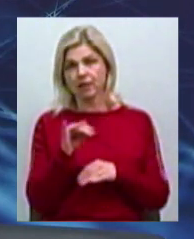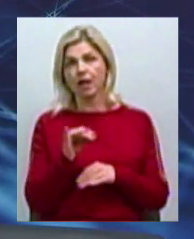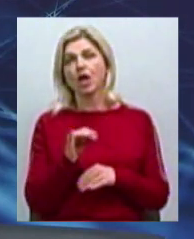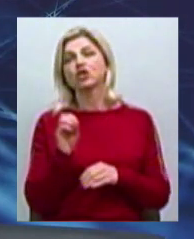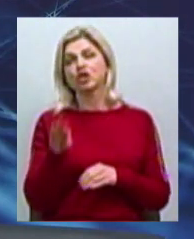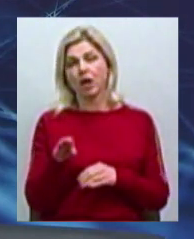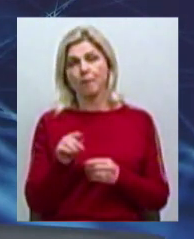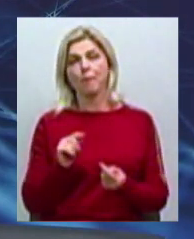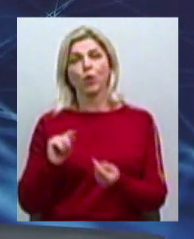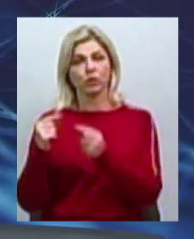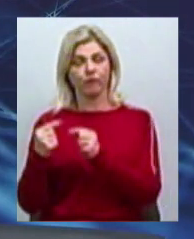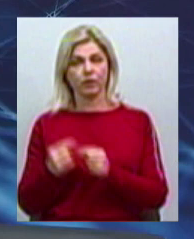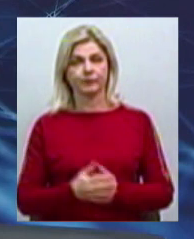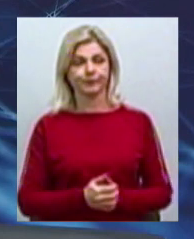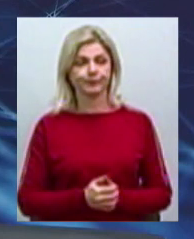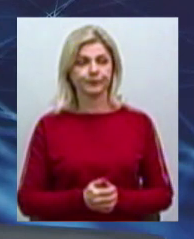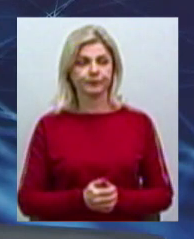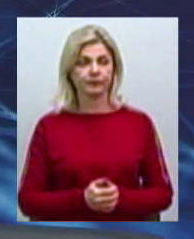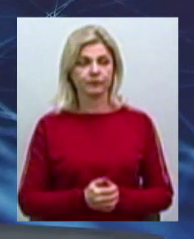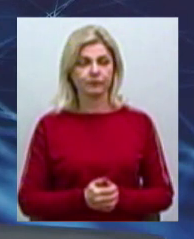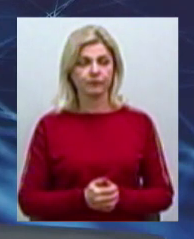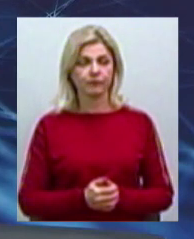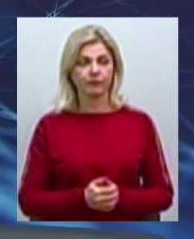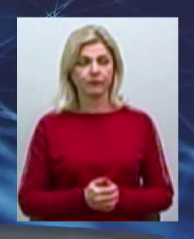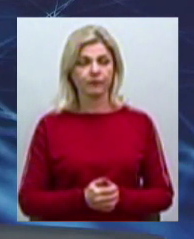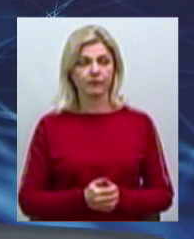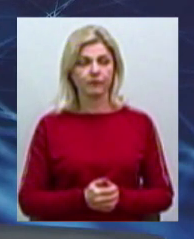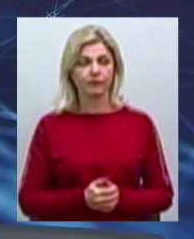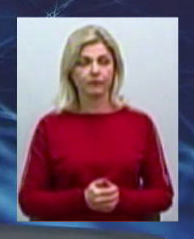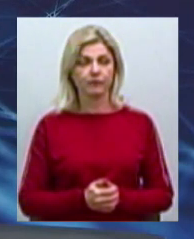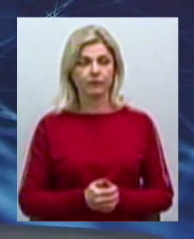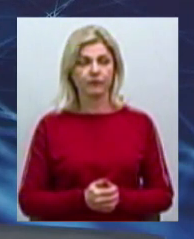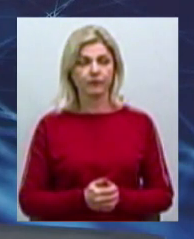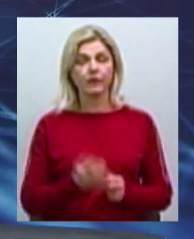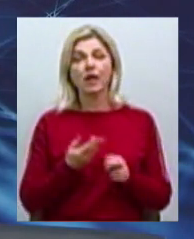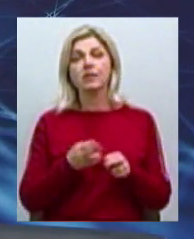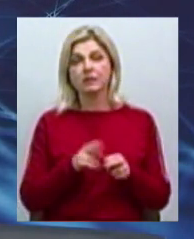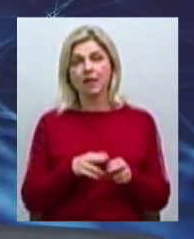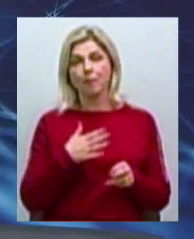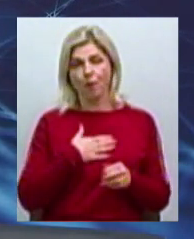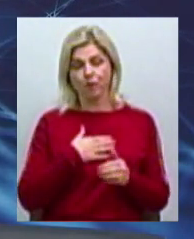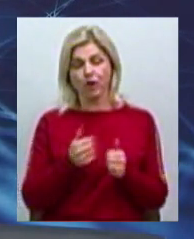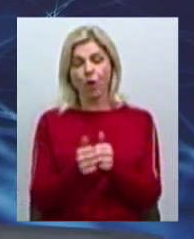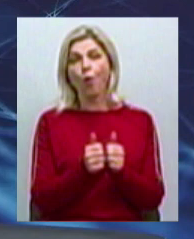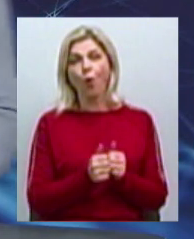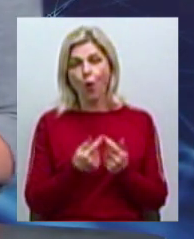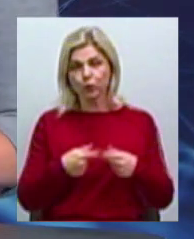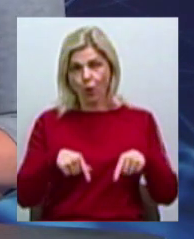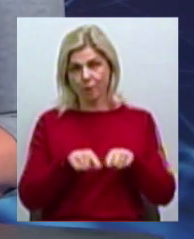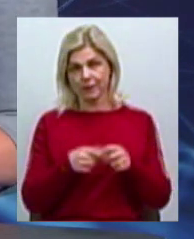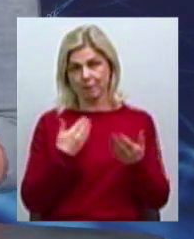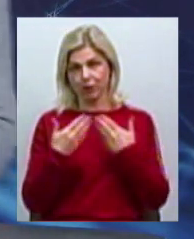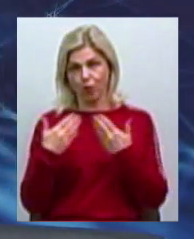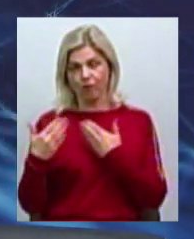Тому це спричинено було колом вашого спілкування? Це, власне, скоріше за все, колом спілкування, звичайно,